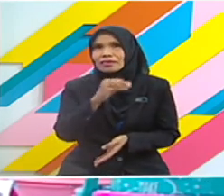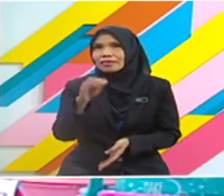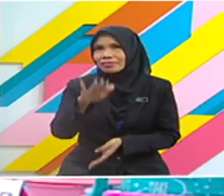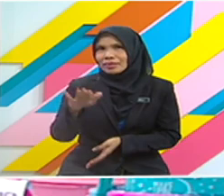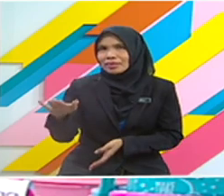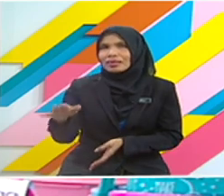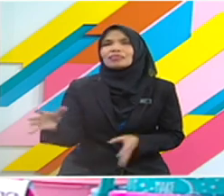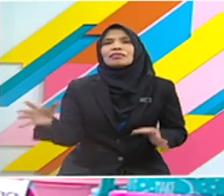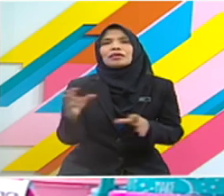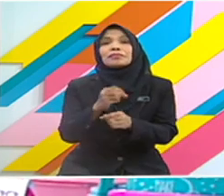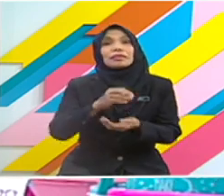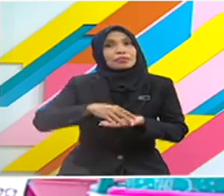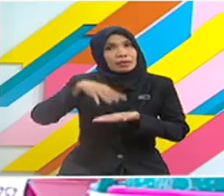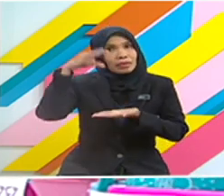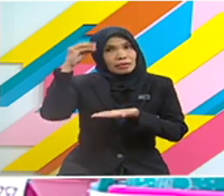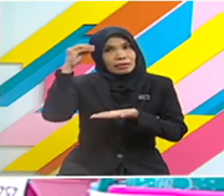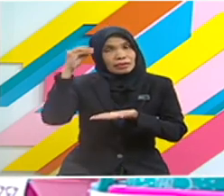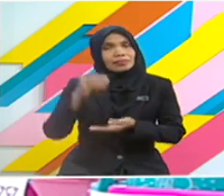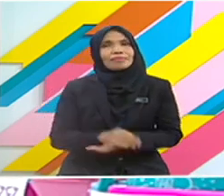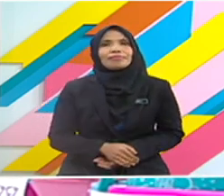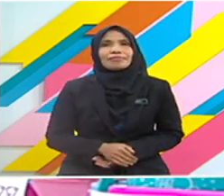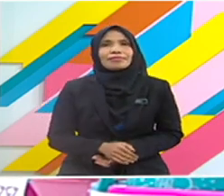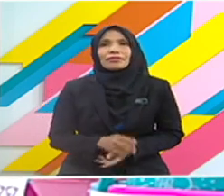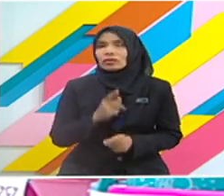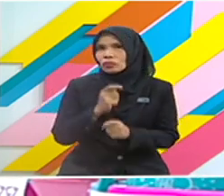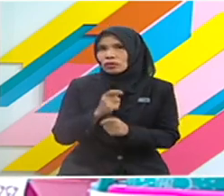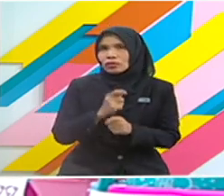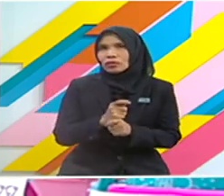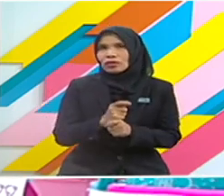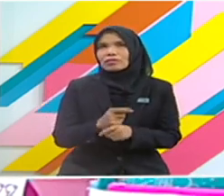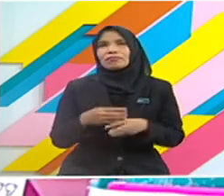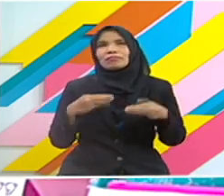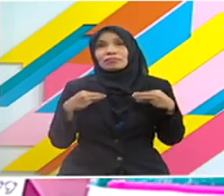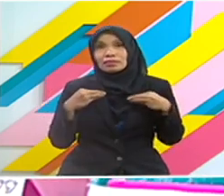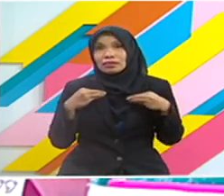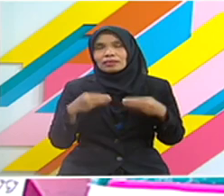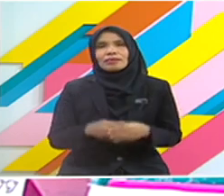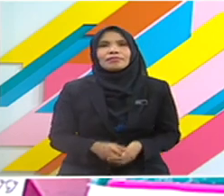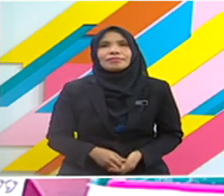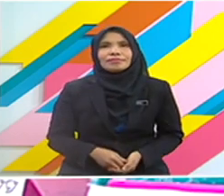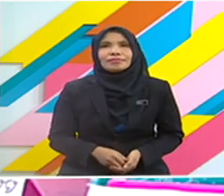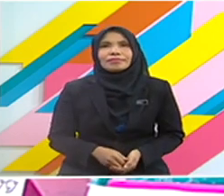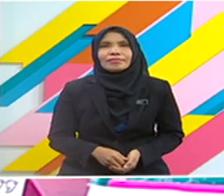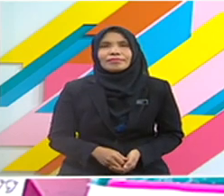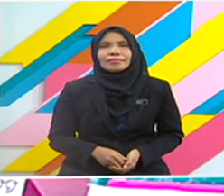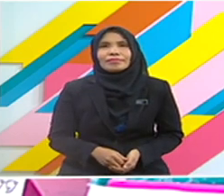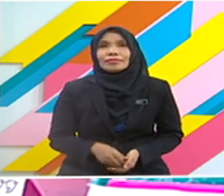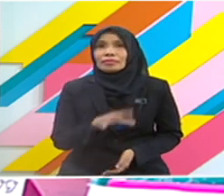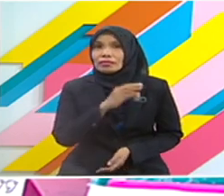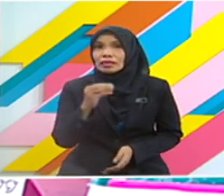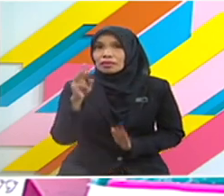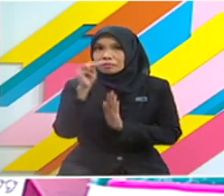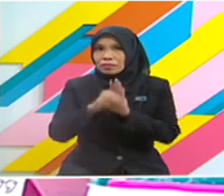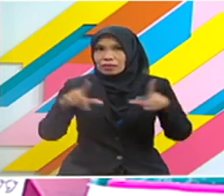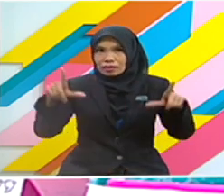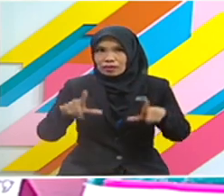belajar tentang organ deria dan juga fungsi-fungsinya, termasuklah melakukan aktiviti yang menarik yang mana Kak Rina